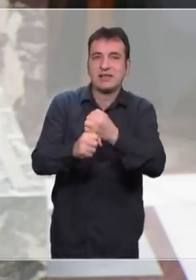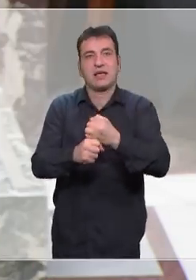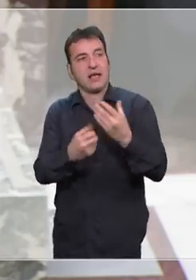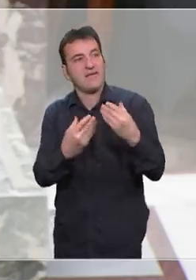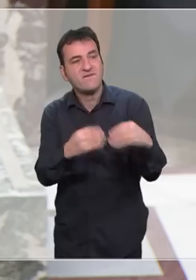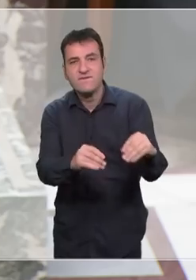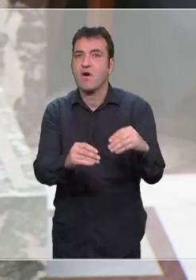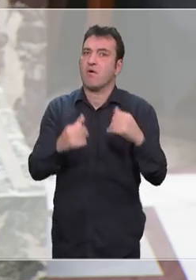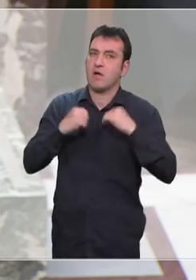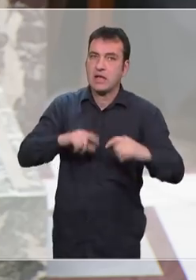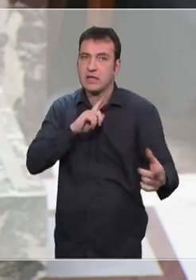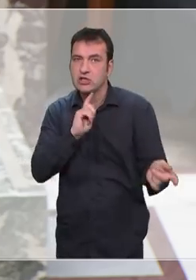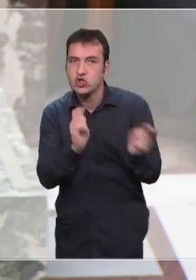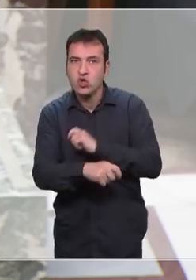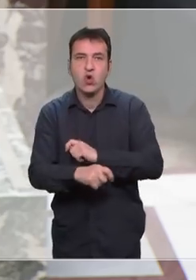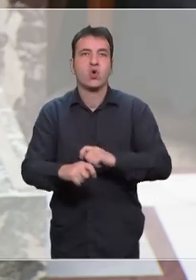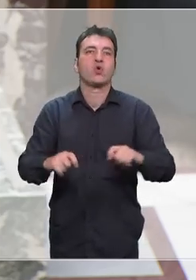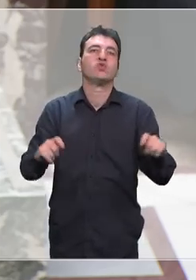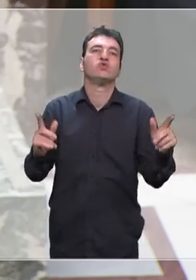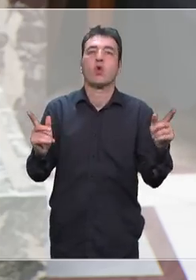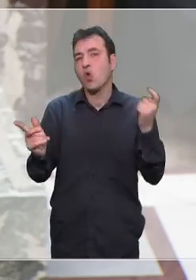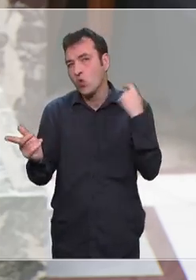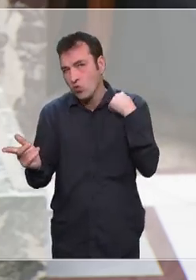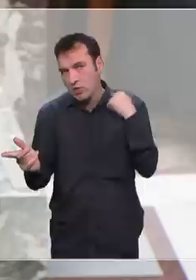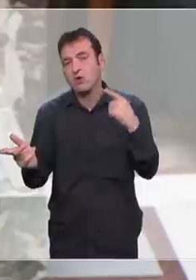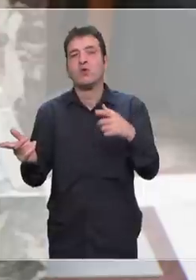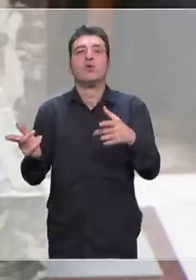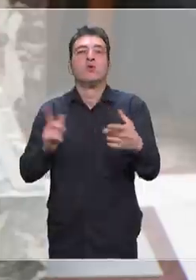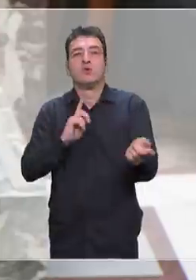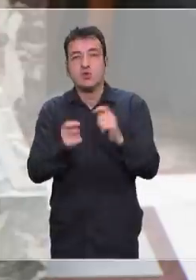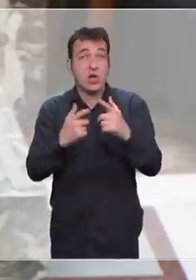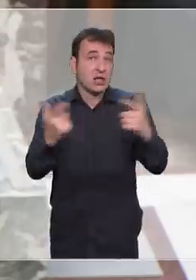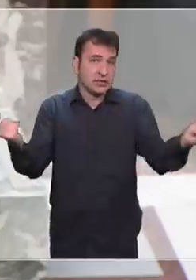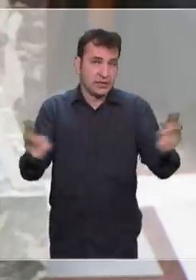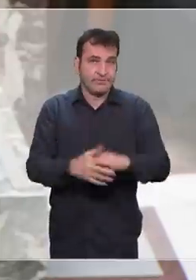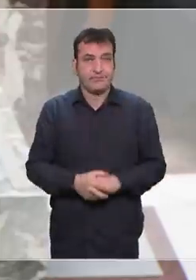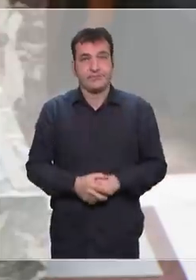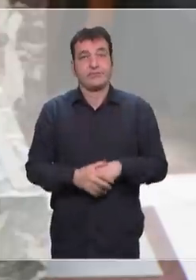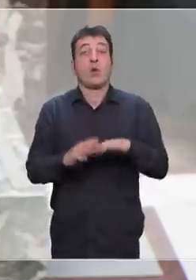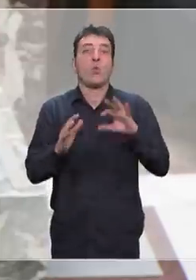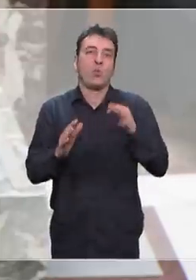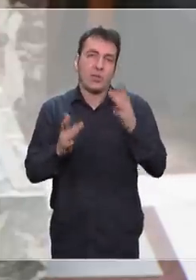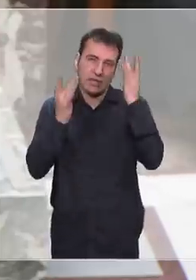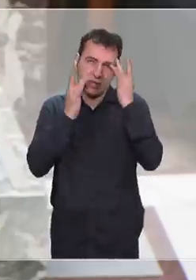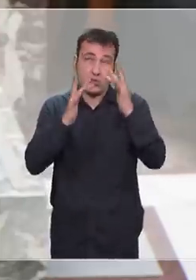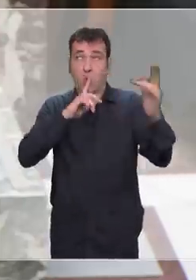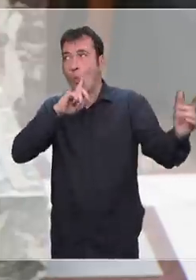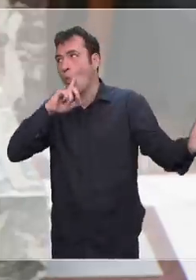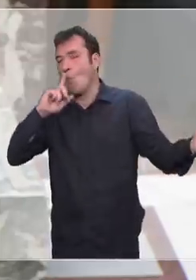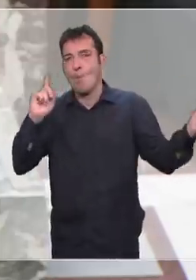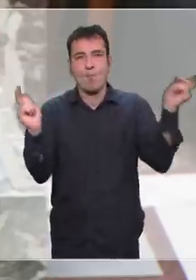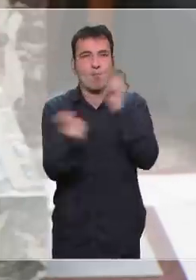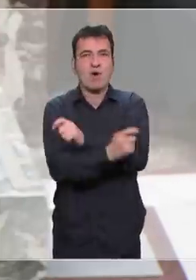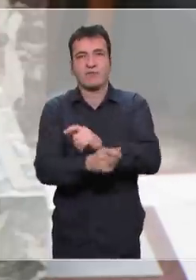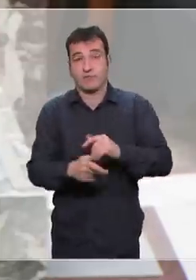statut, changer son immatriculation. Bref, c'était un parcours du combattant. Oui, c'est un changement de culture majeur et oui, c'est un projet